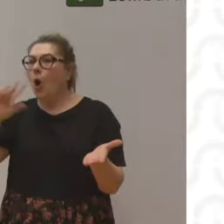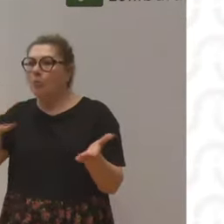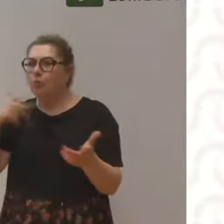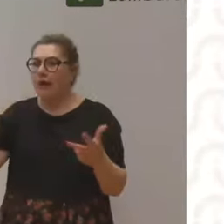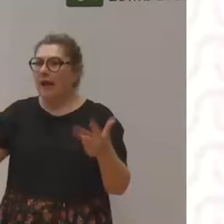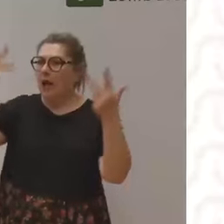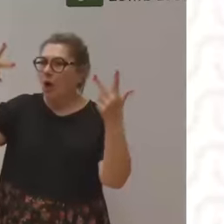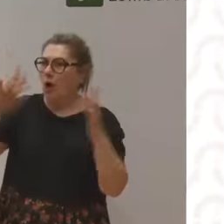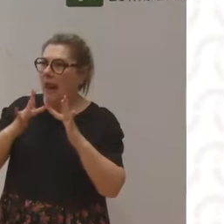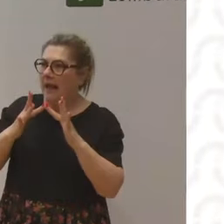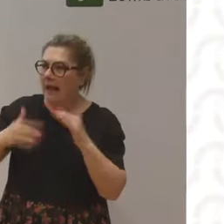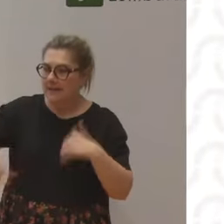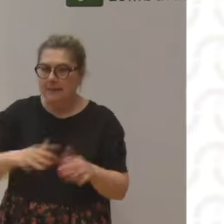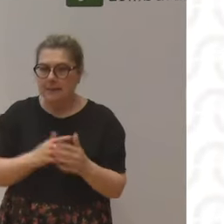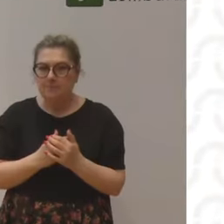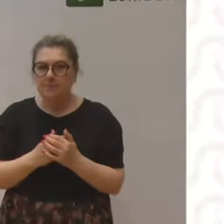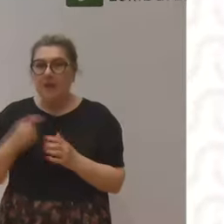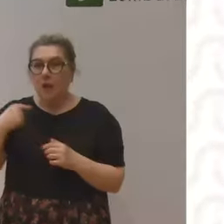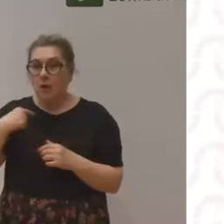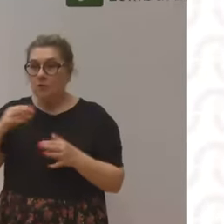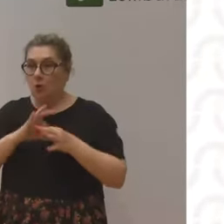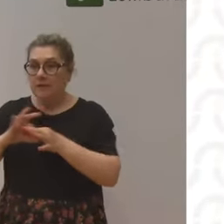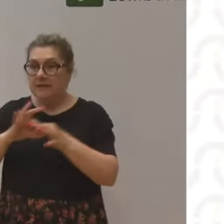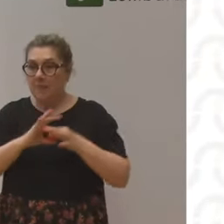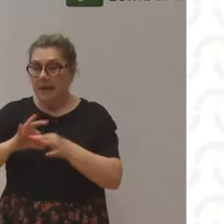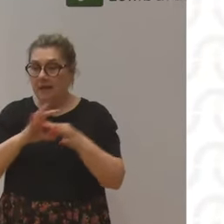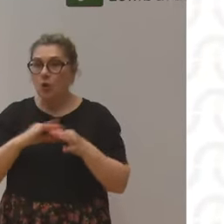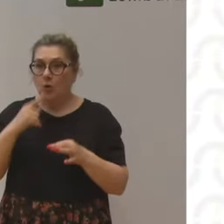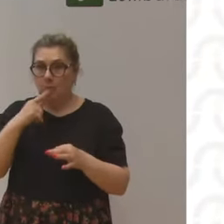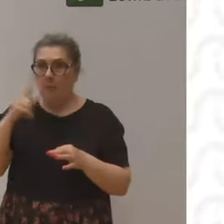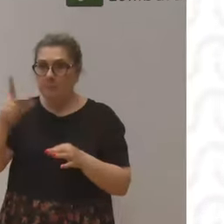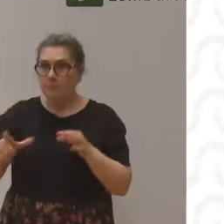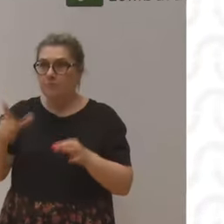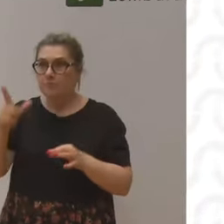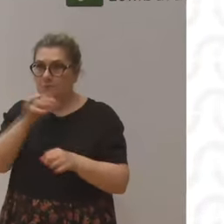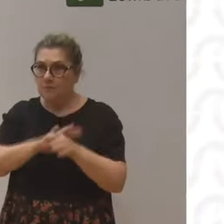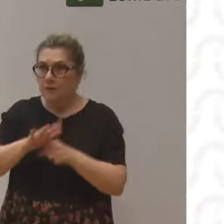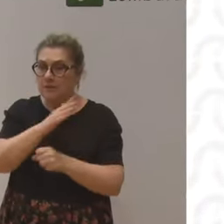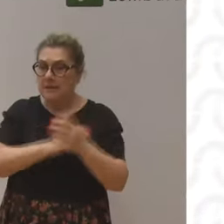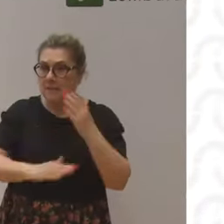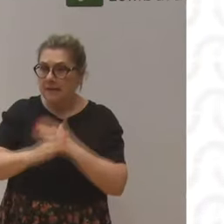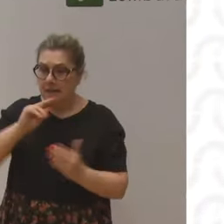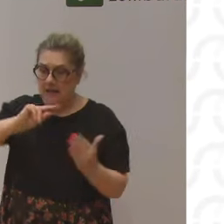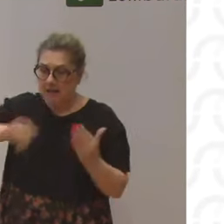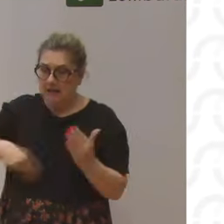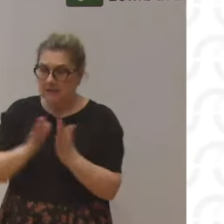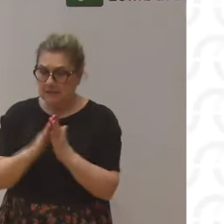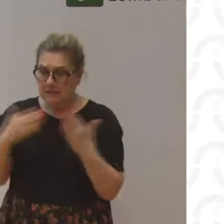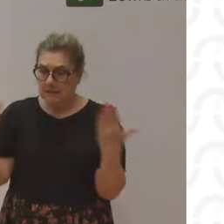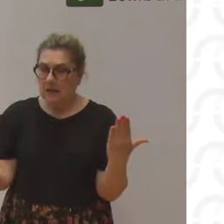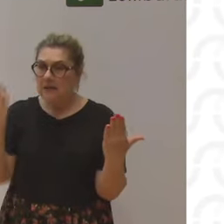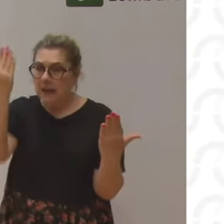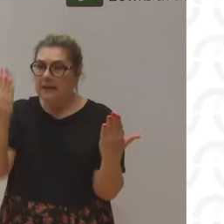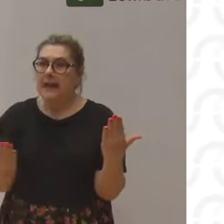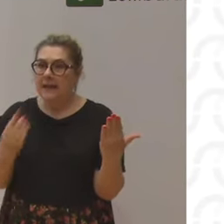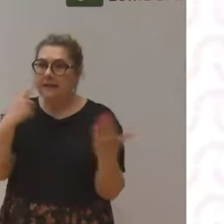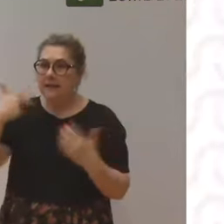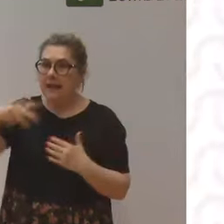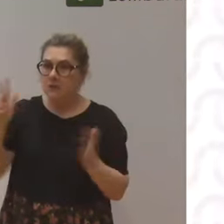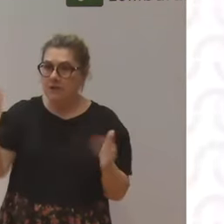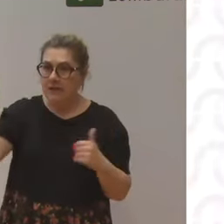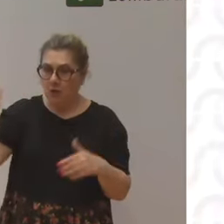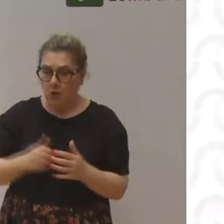remoto. CONFAD, il Coordinamento Nazionale delle Famiglie con Disabilità, è iscritta al Registro Nazionale degli Enti del Terzo